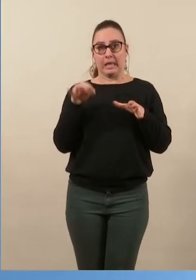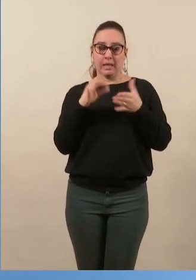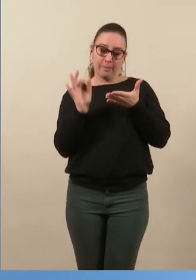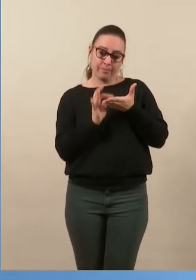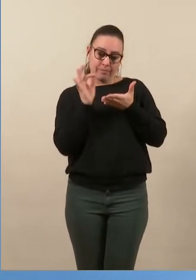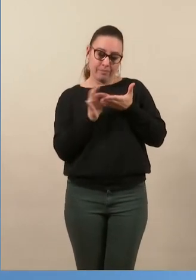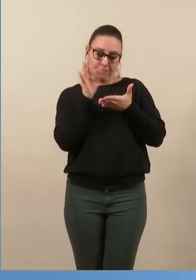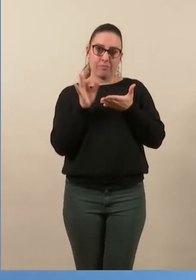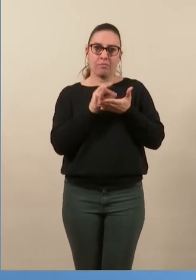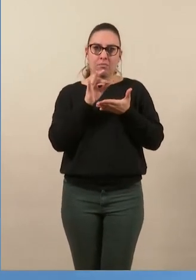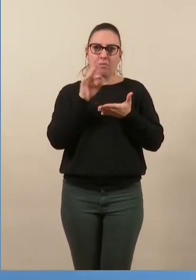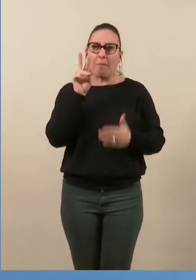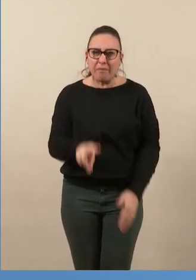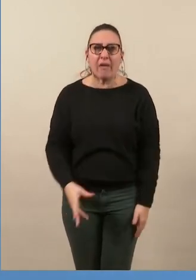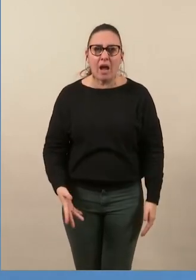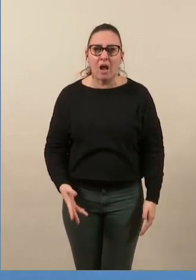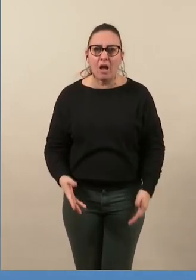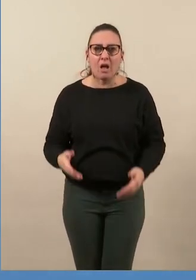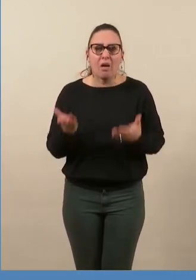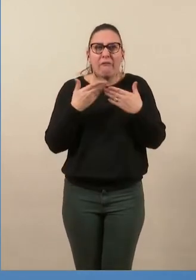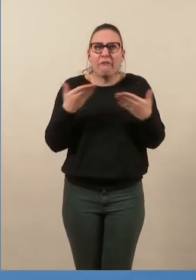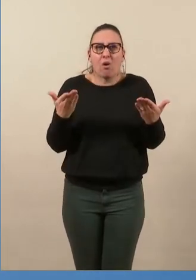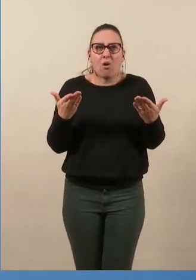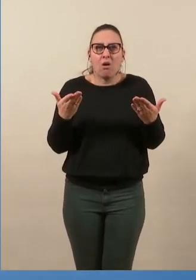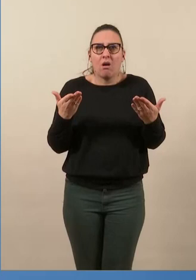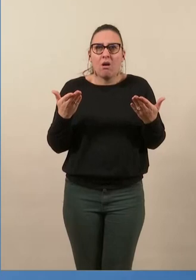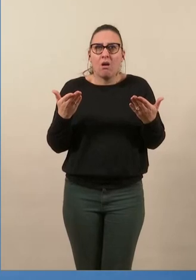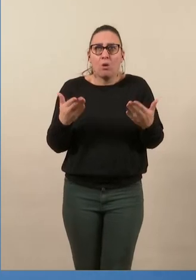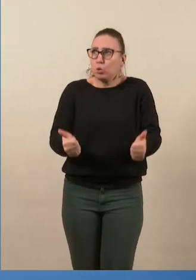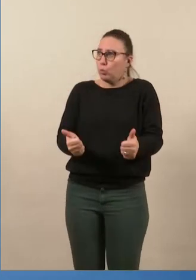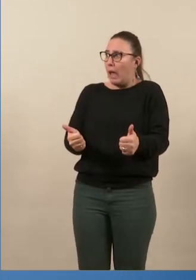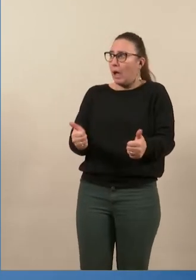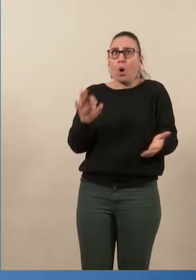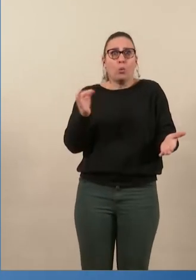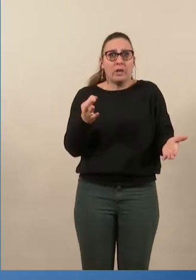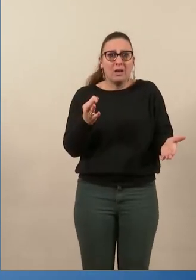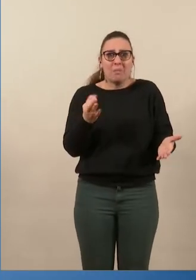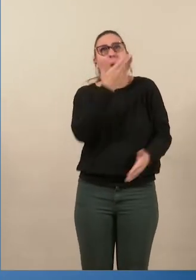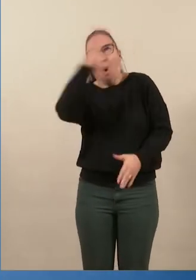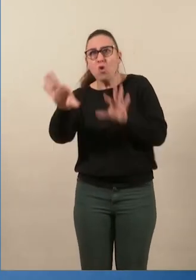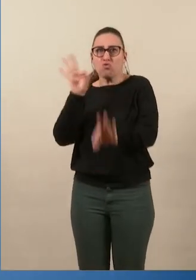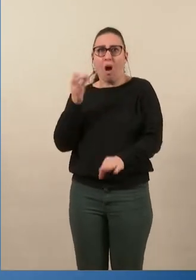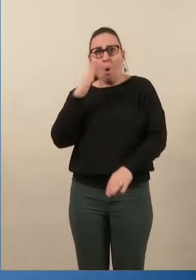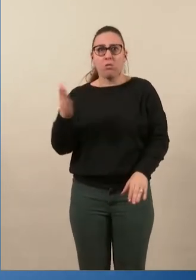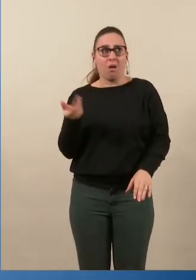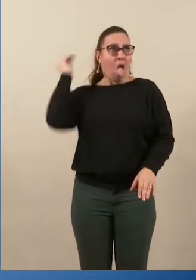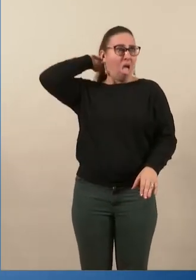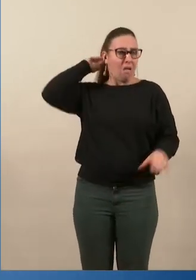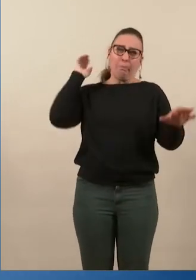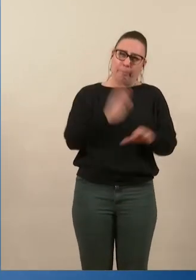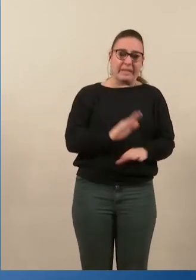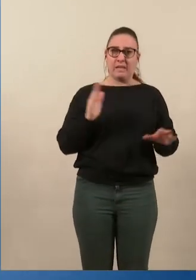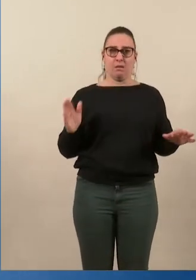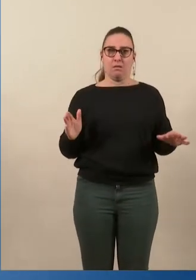non mais honnêtement quoi enfin je ok c'est super mais mais pas ça dans les stéréotypes de gens mais vous y